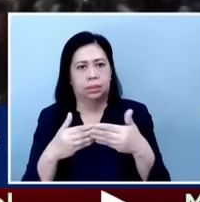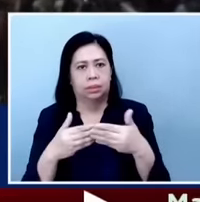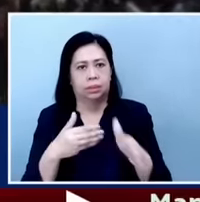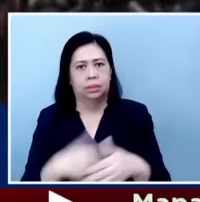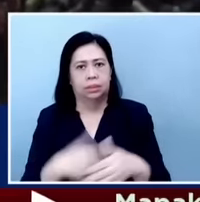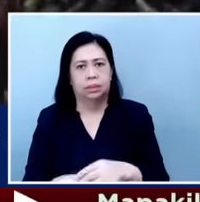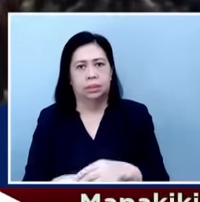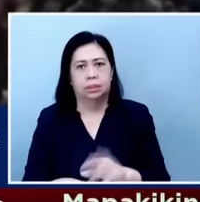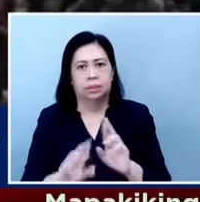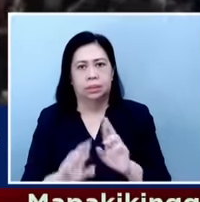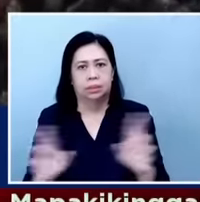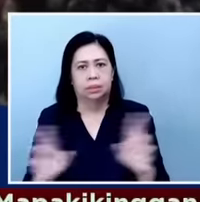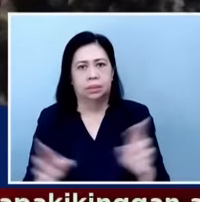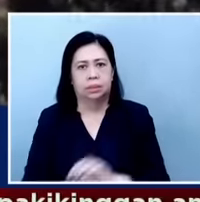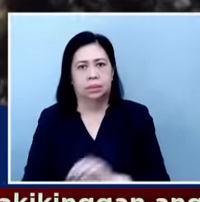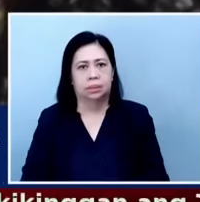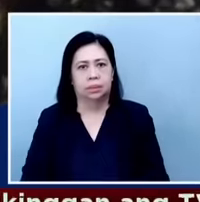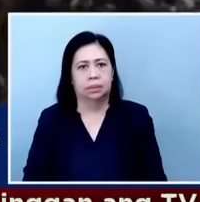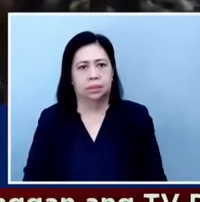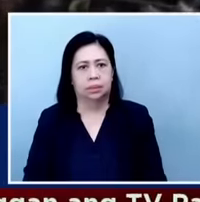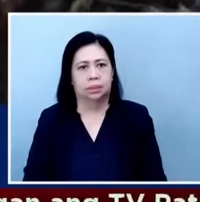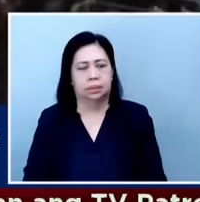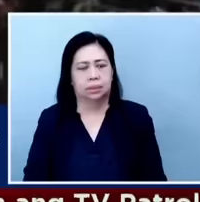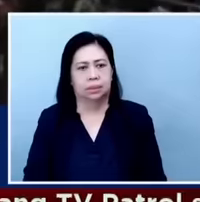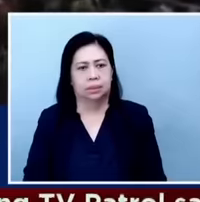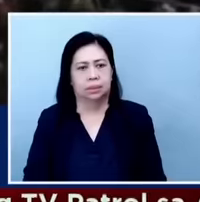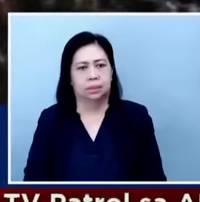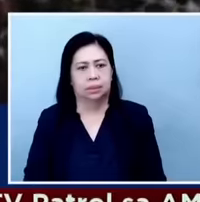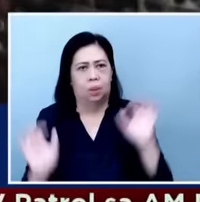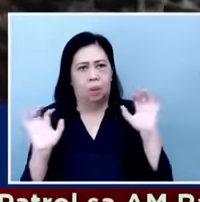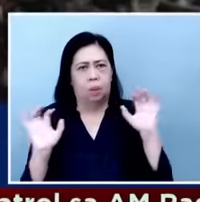gate. Ayun na. Nagdagsaan na po mga tao.